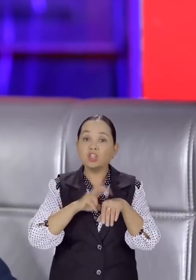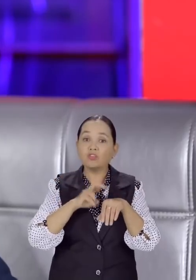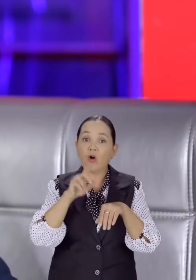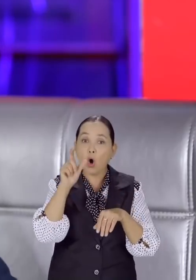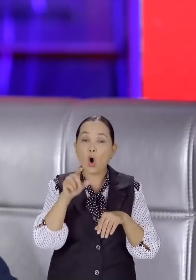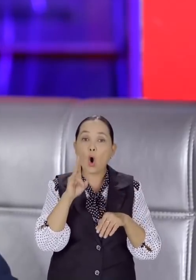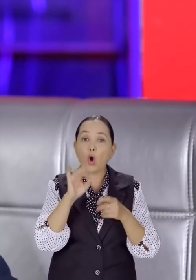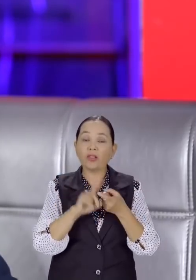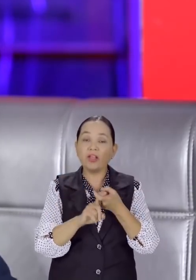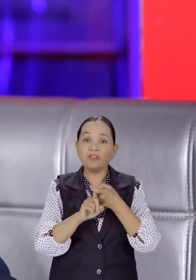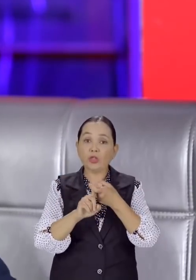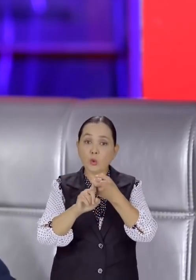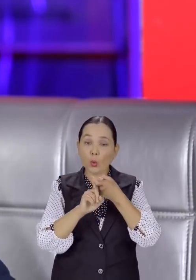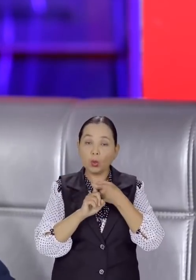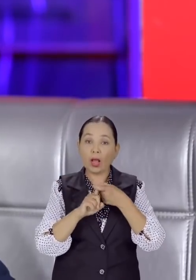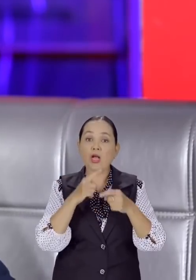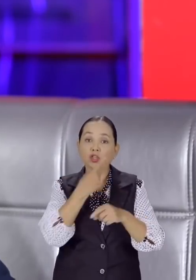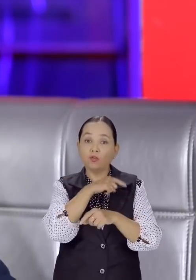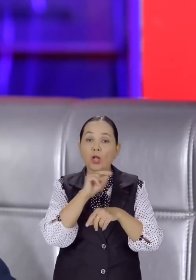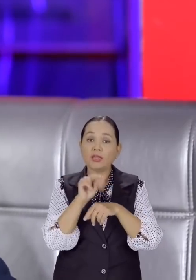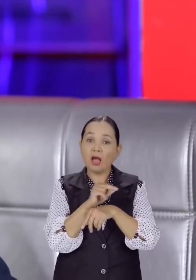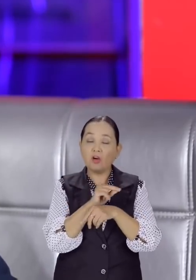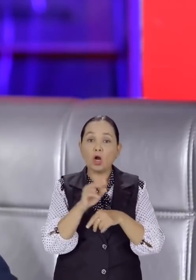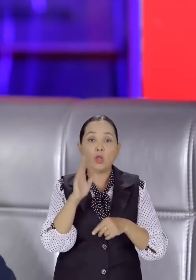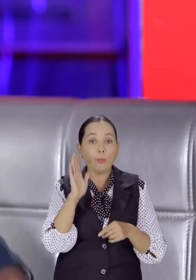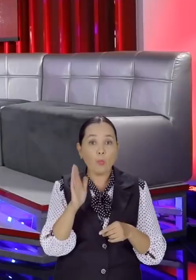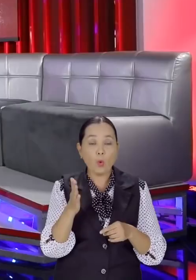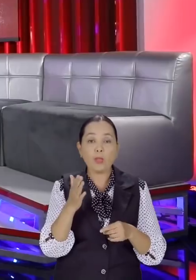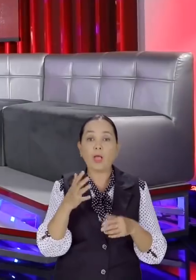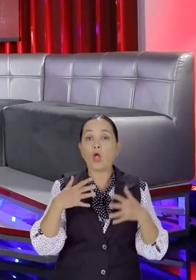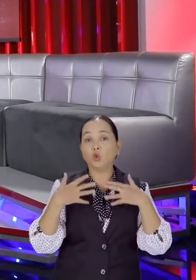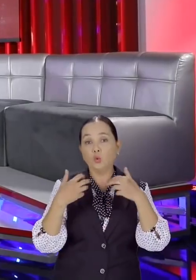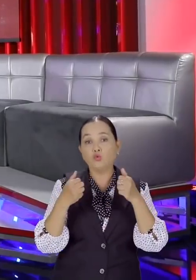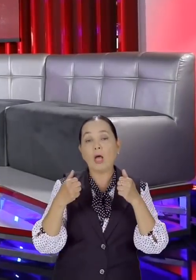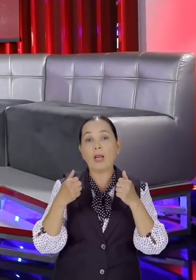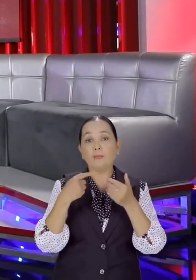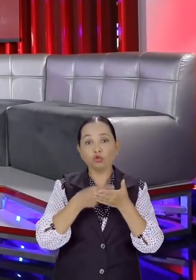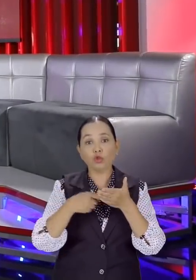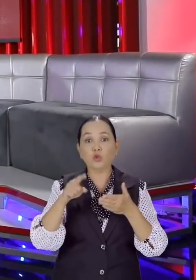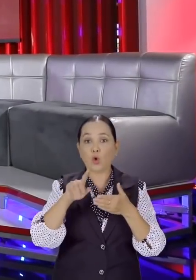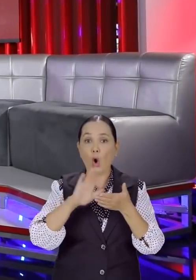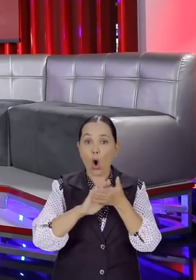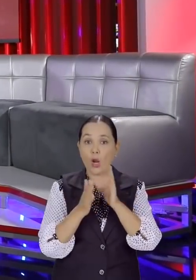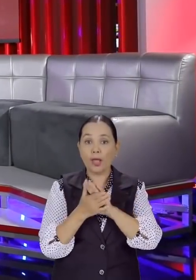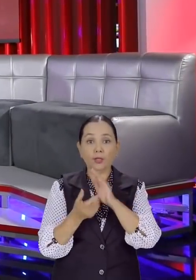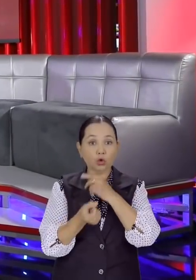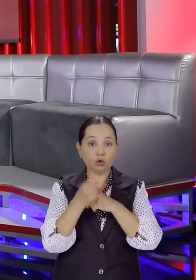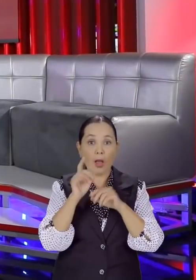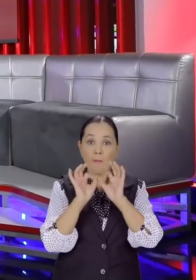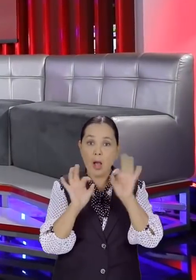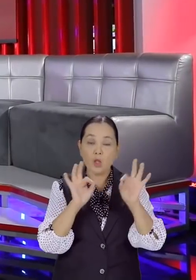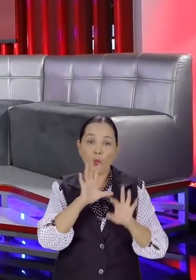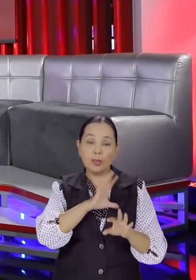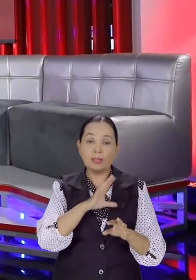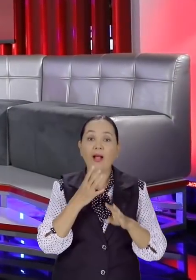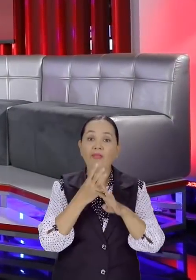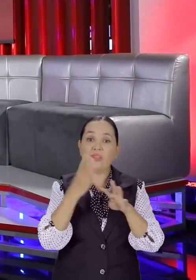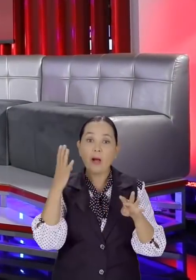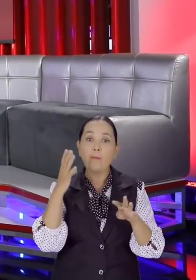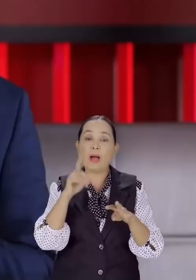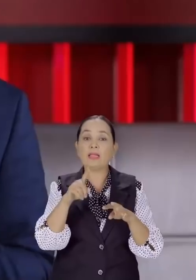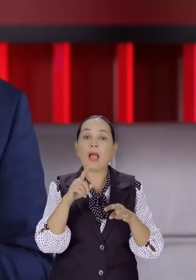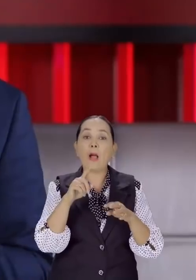shifokor koronavirus yuqtirib olib shifoxonada davolanayotgan bo'lgan, tuzalib chiqishiga shu holat yuz bergani ma'lum qilingan.